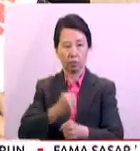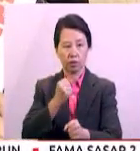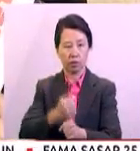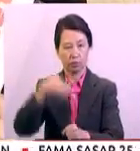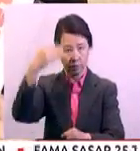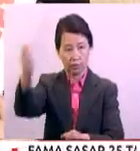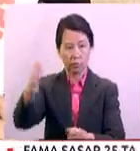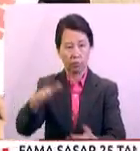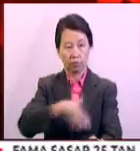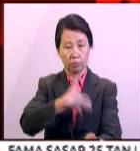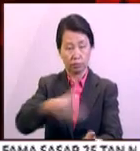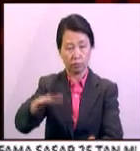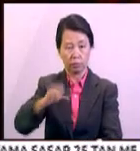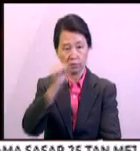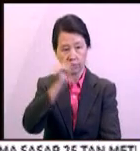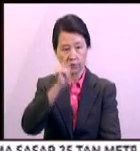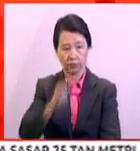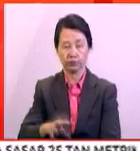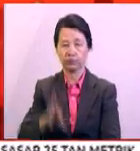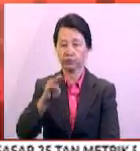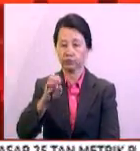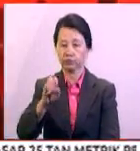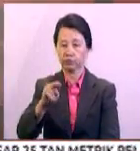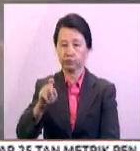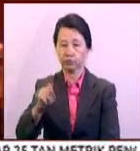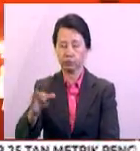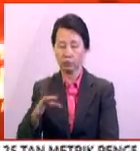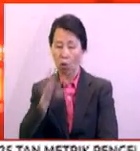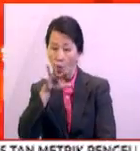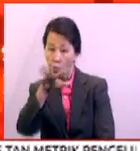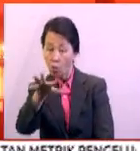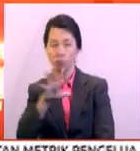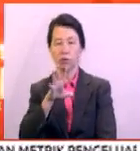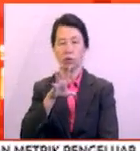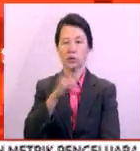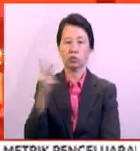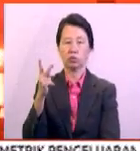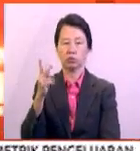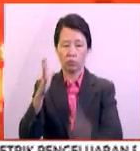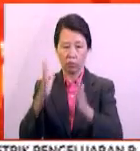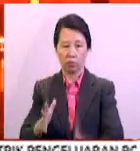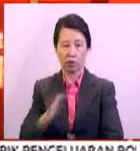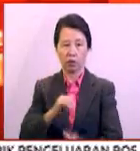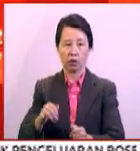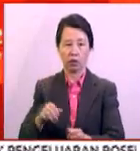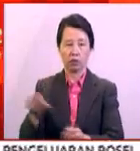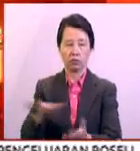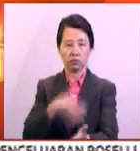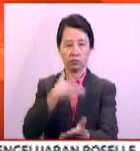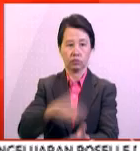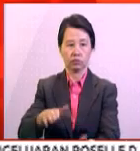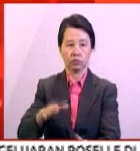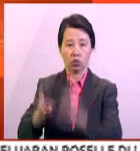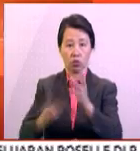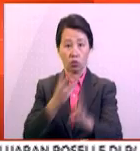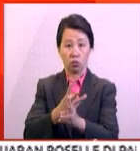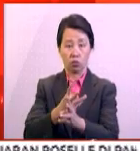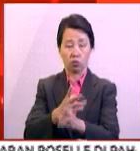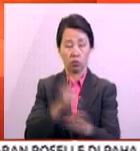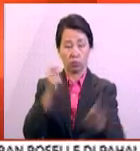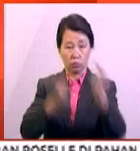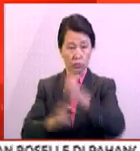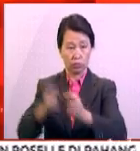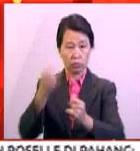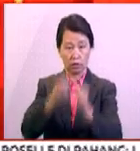next concert lah. Monster X berjaya memukau lebih 5,000 penonton pada konsert Monster X World Tour We Are Here